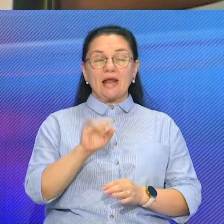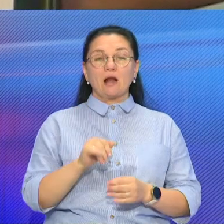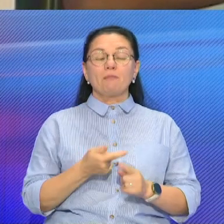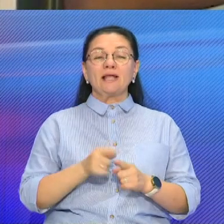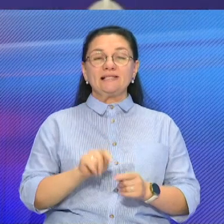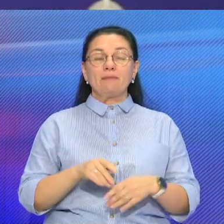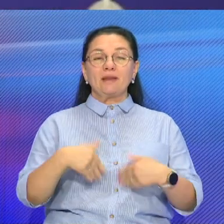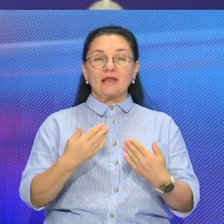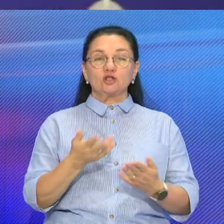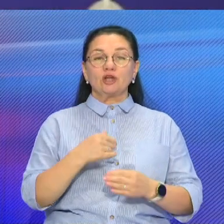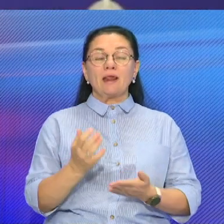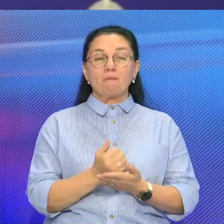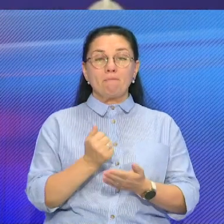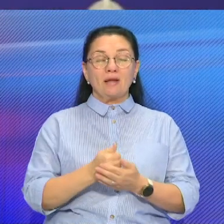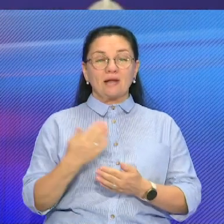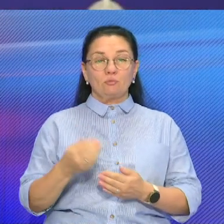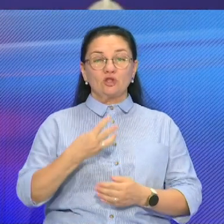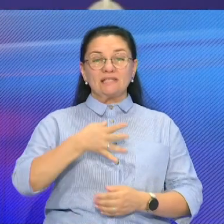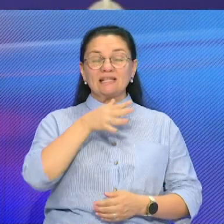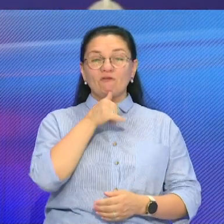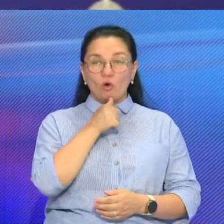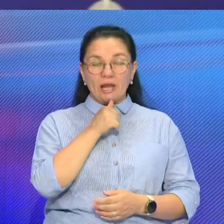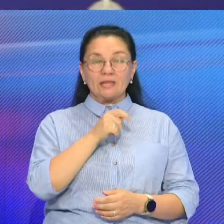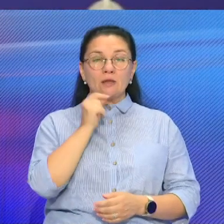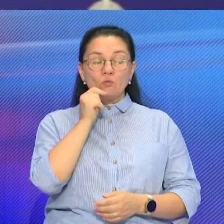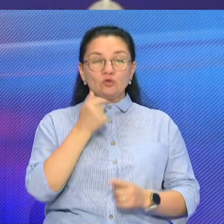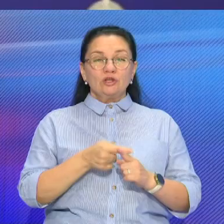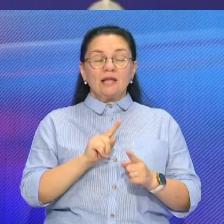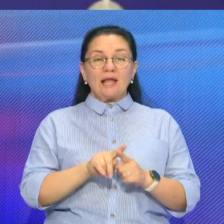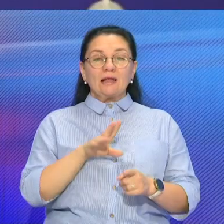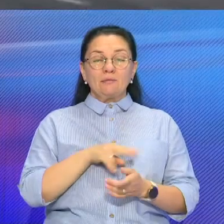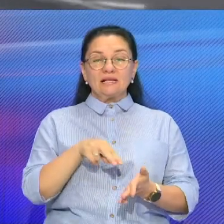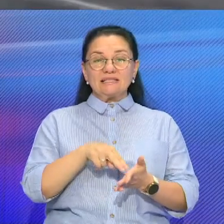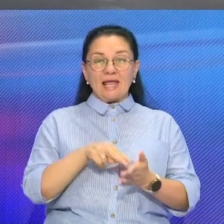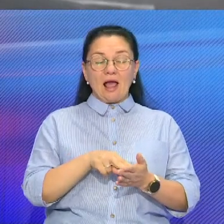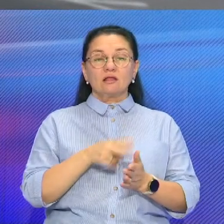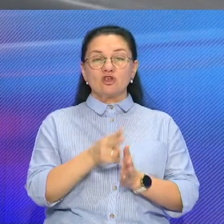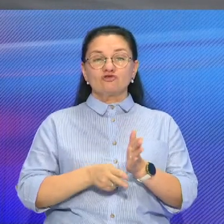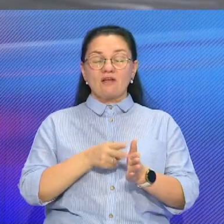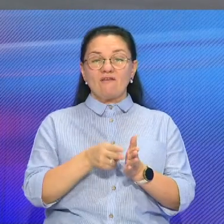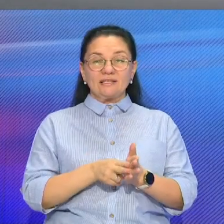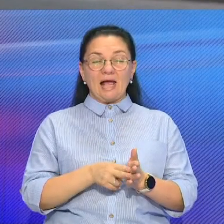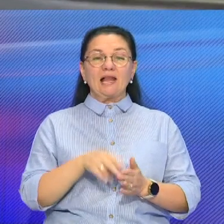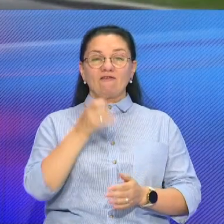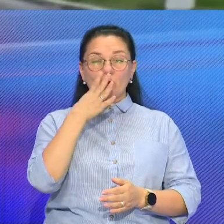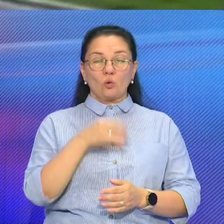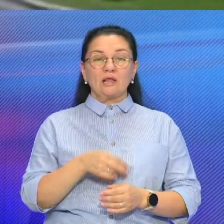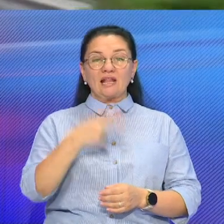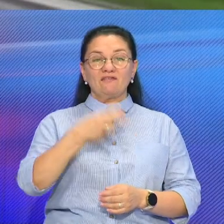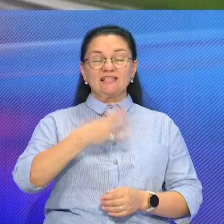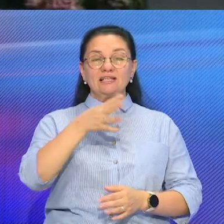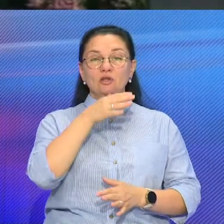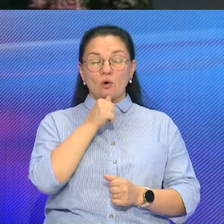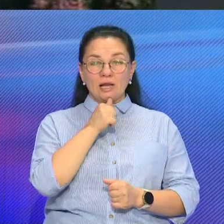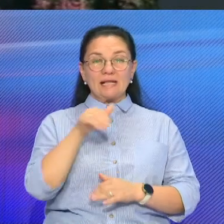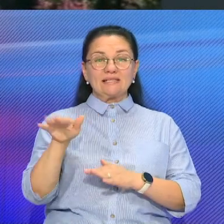незаконную подработку. 32-летний подозреваемый встретил старшую из них на вокзале в Гродно, а его 23-летний брат забрал младшую в